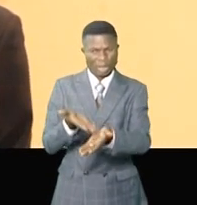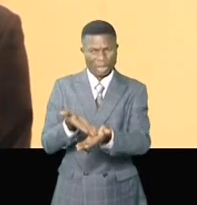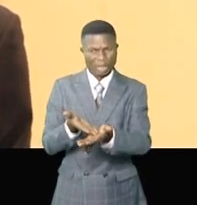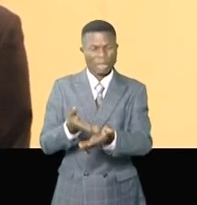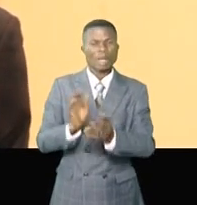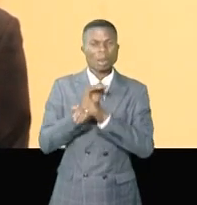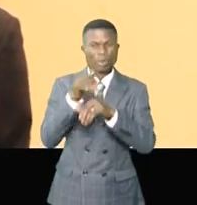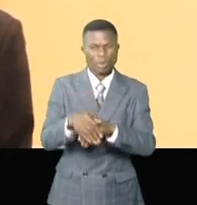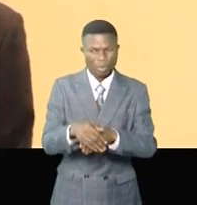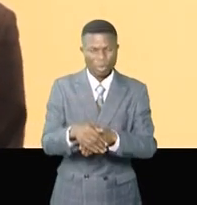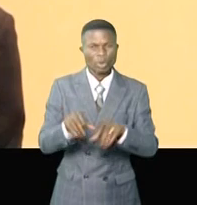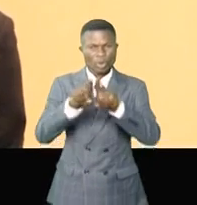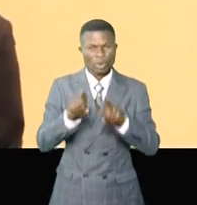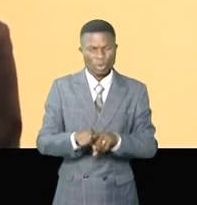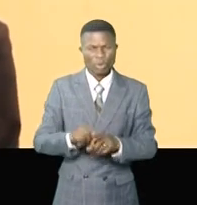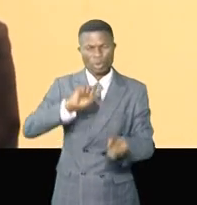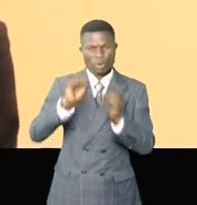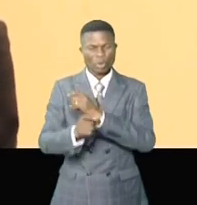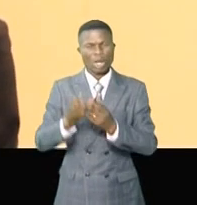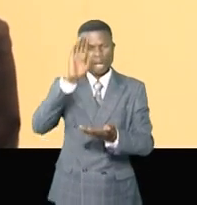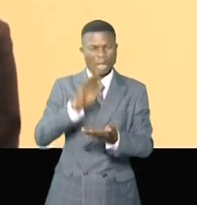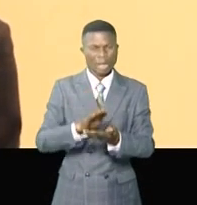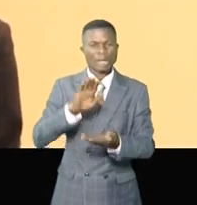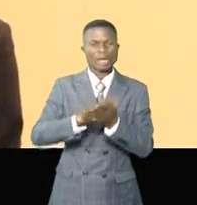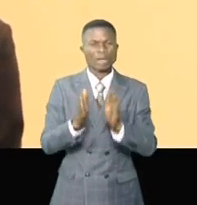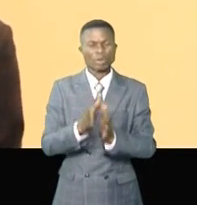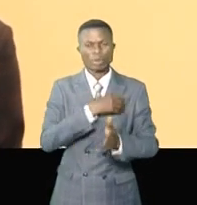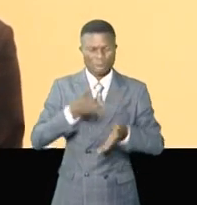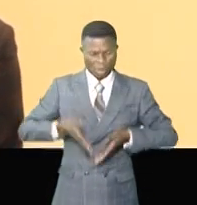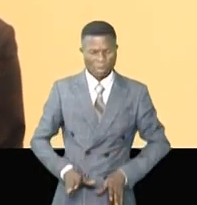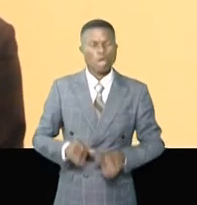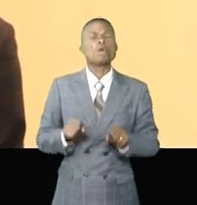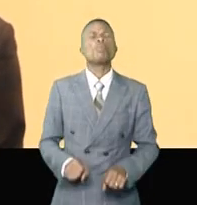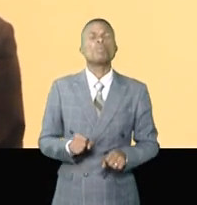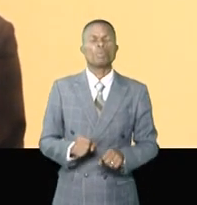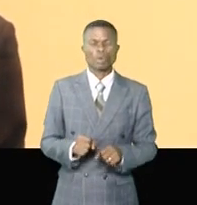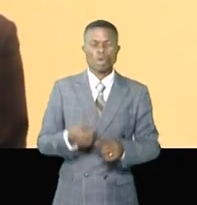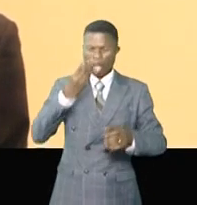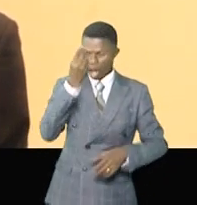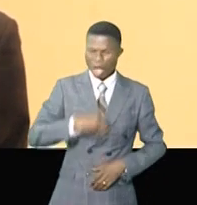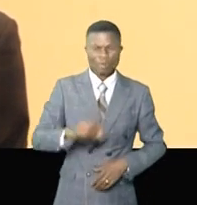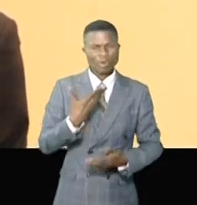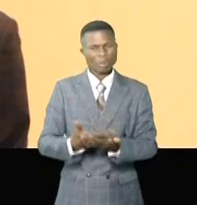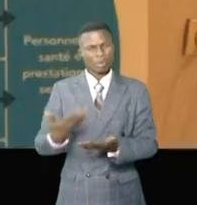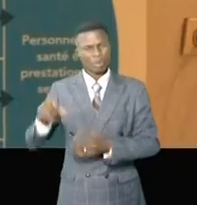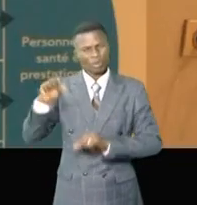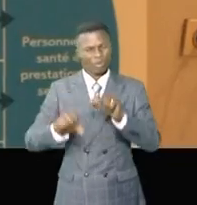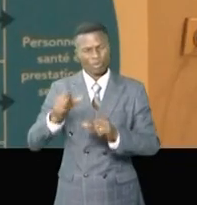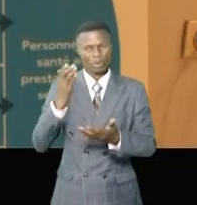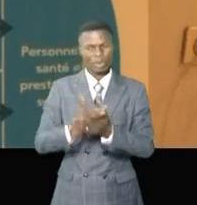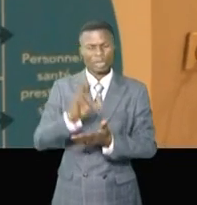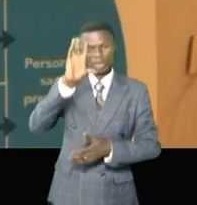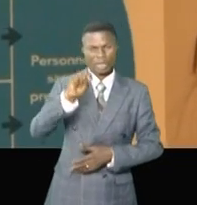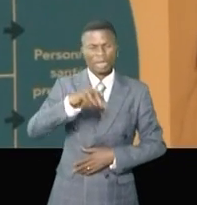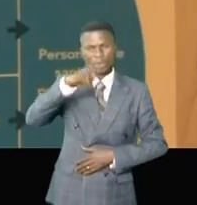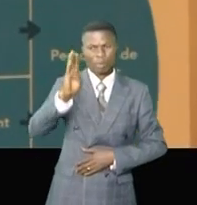pour contribuer en même temps à la réduction de la mortalité maternelle dont les avortements non sécurisés dits clandestins représentent environ 30%.